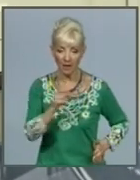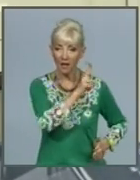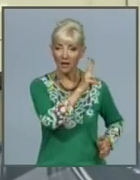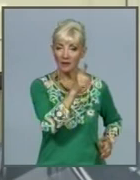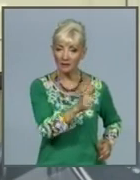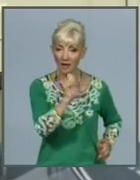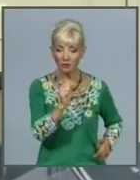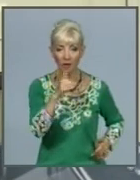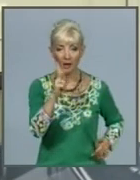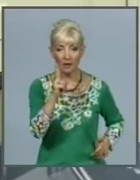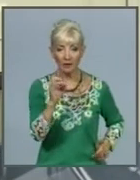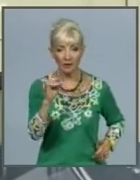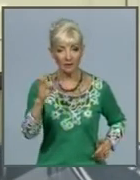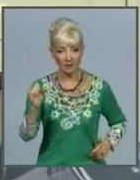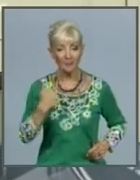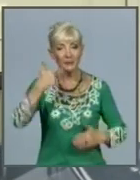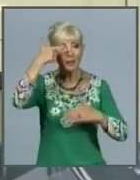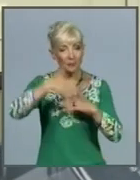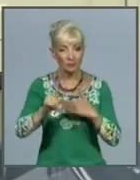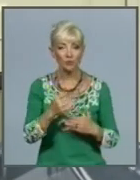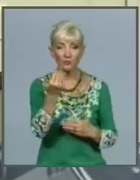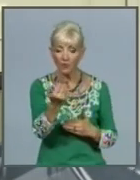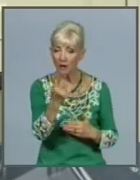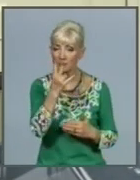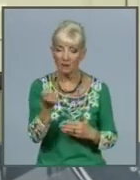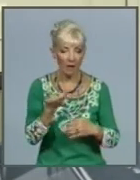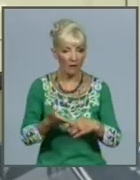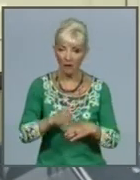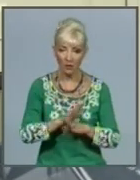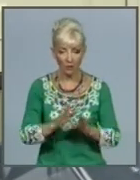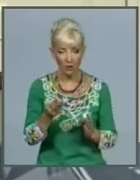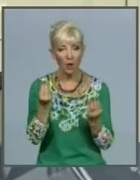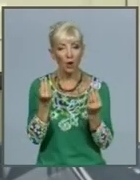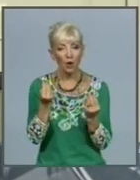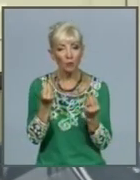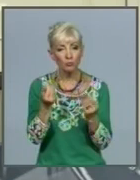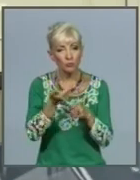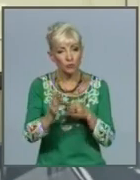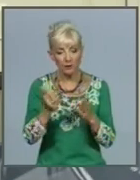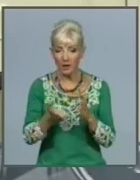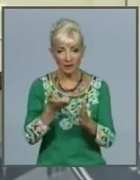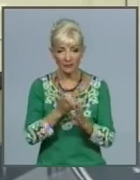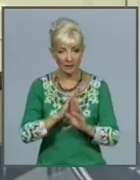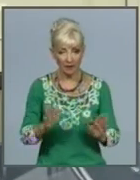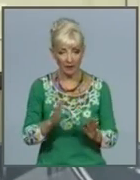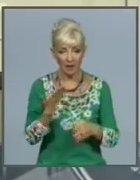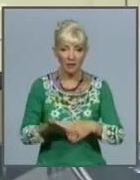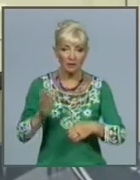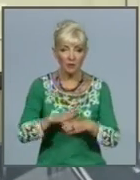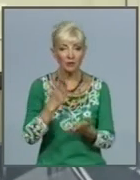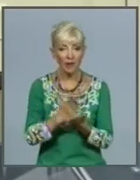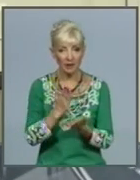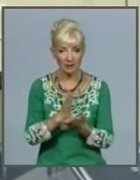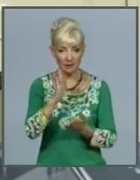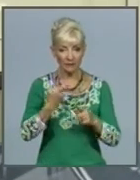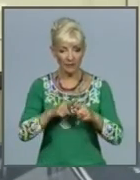Понимаю, що вам дуже нелегко, понимаю, що бюджету не вистачає, що тяжело знаходитися в цих бюджетних